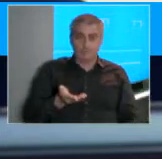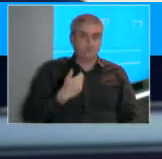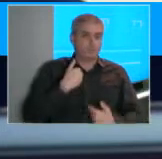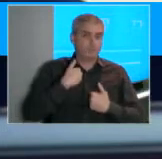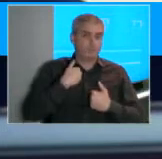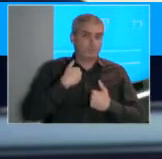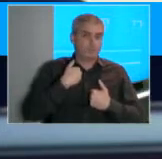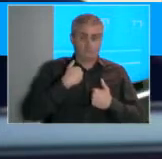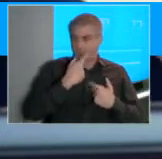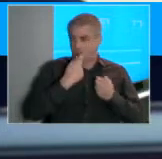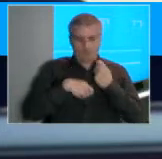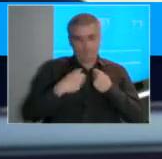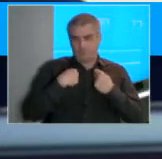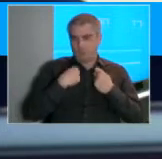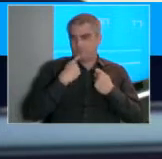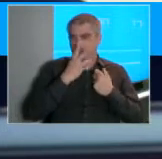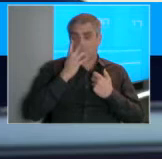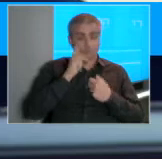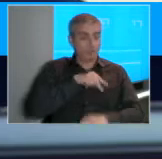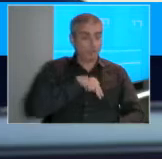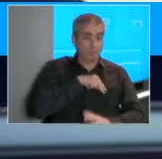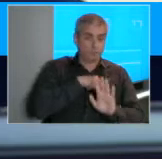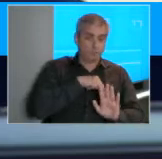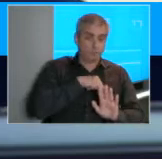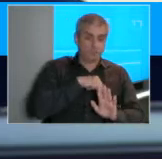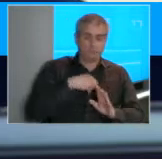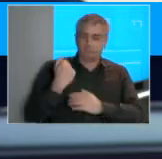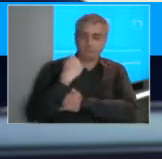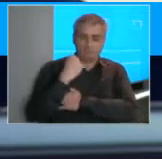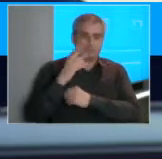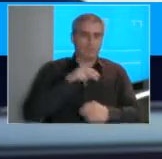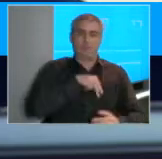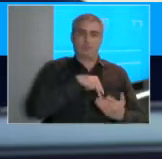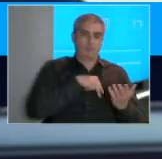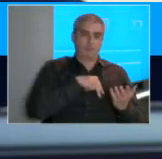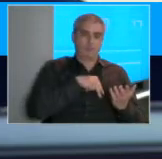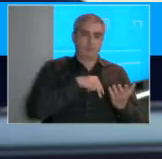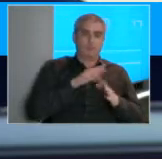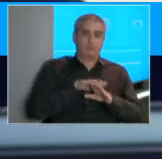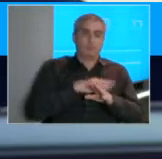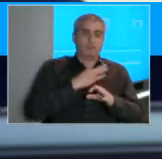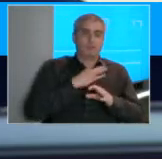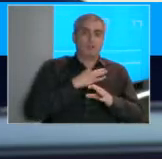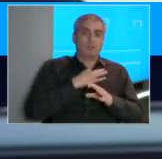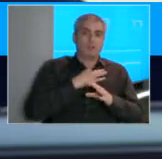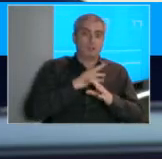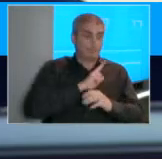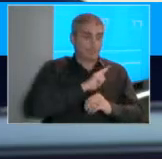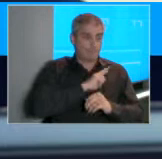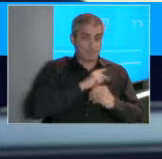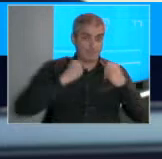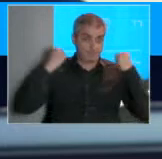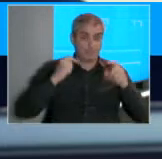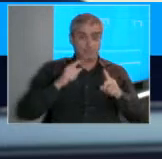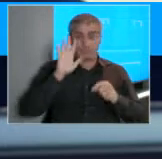שאני טוען, אני בכלכלה טוען, אם יש לך אחריות, סמכות הולכת עם אחריות. והתחושה שלי שבריטניה